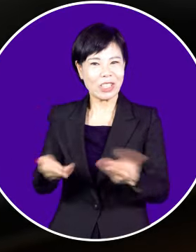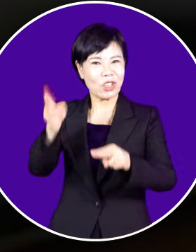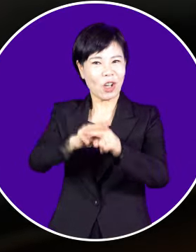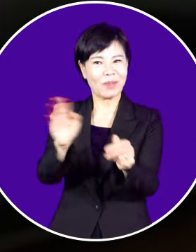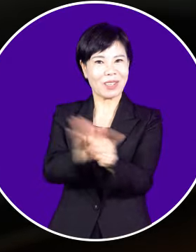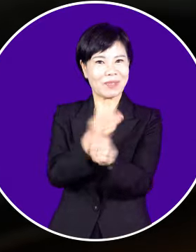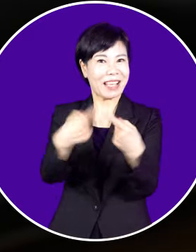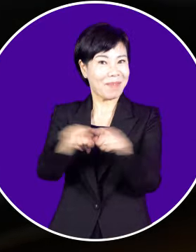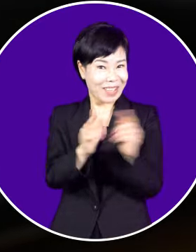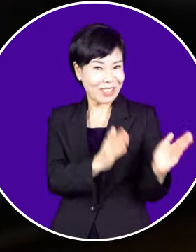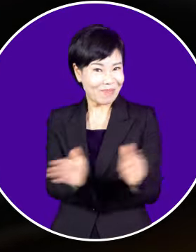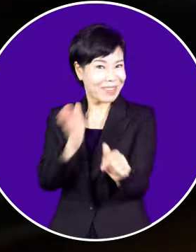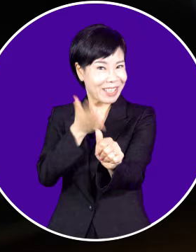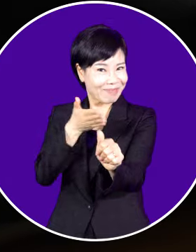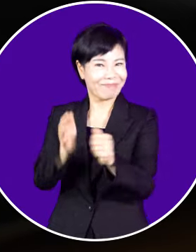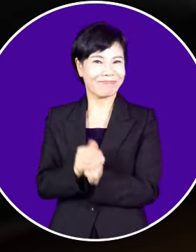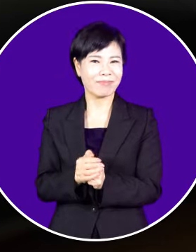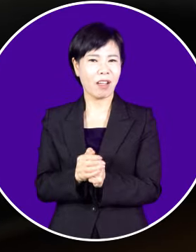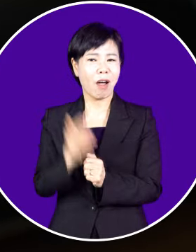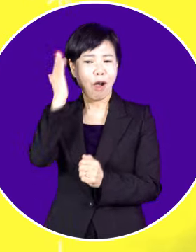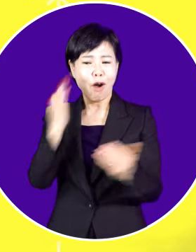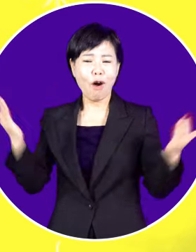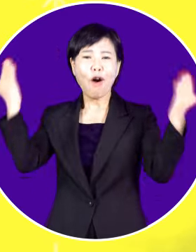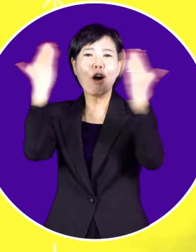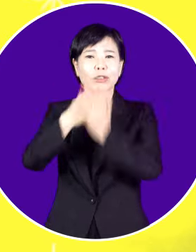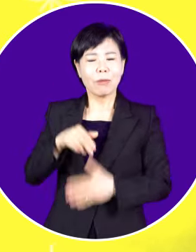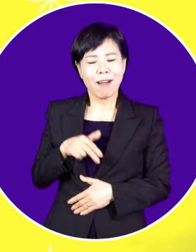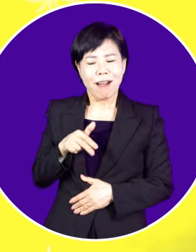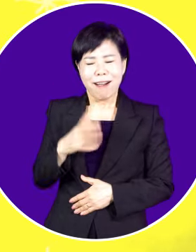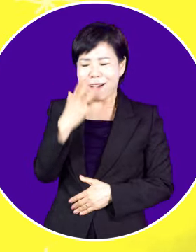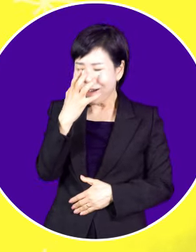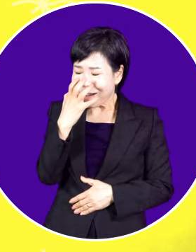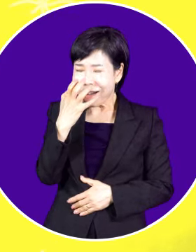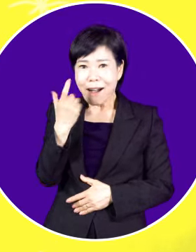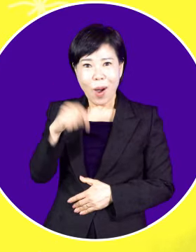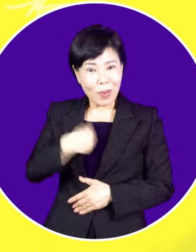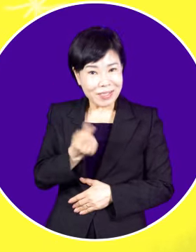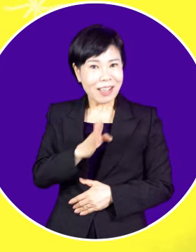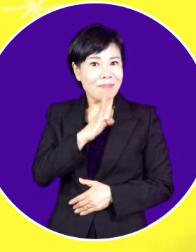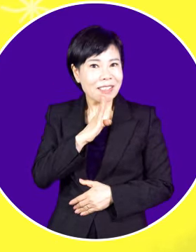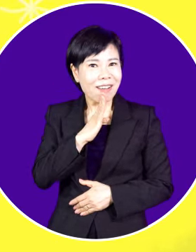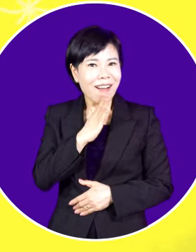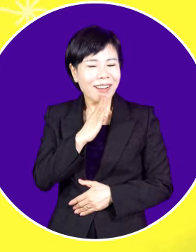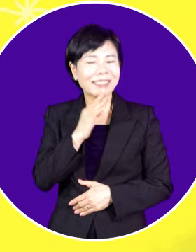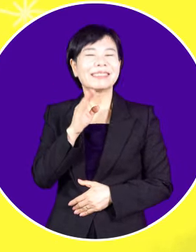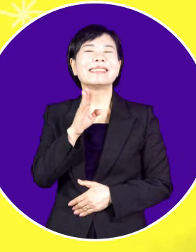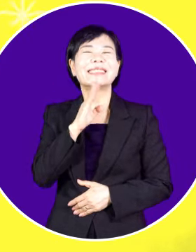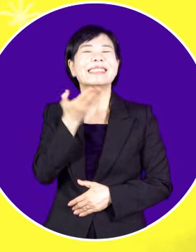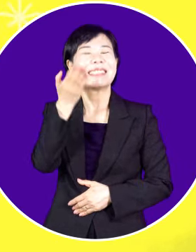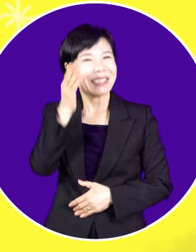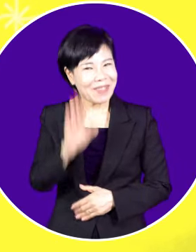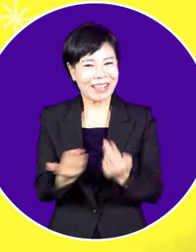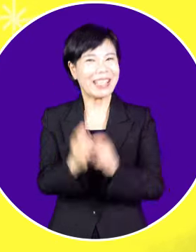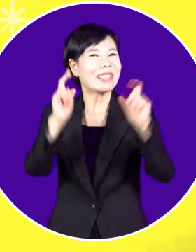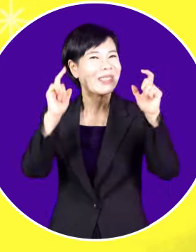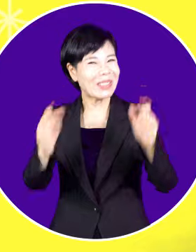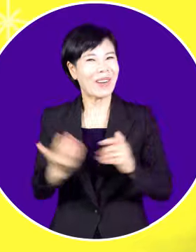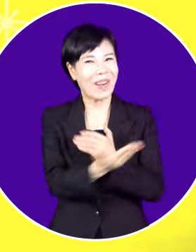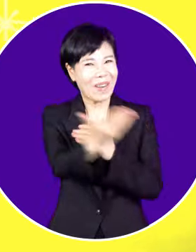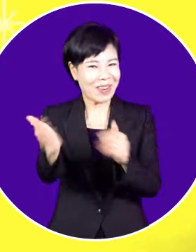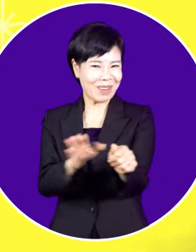AI 취업 지원 서비스와 함께 준비하세요. 긴 터널 속을 걷는 것처럼 왠지 혼자라고 느껴지는 날 있잖아요.